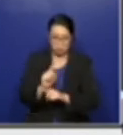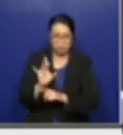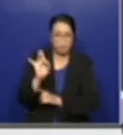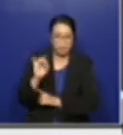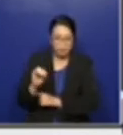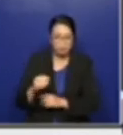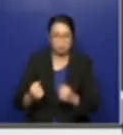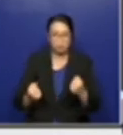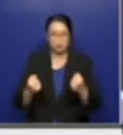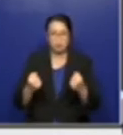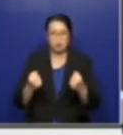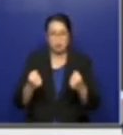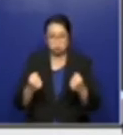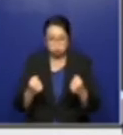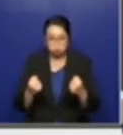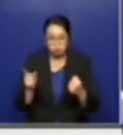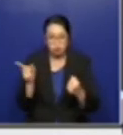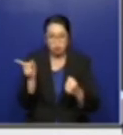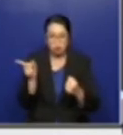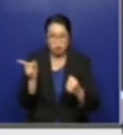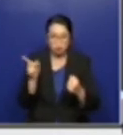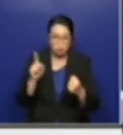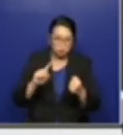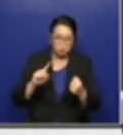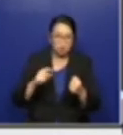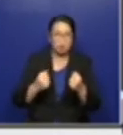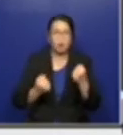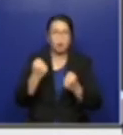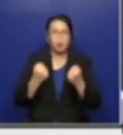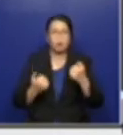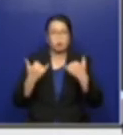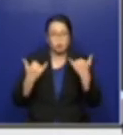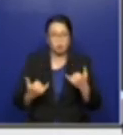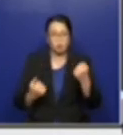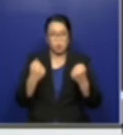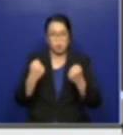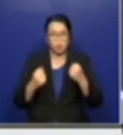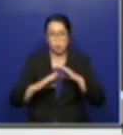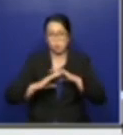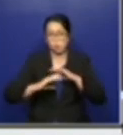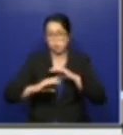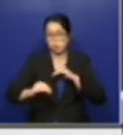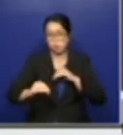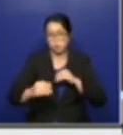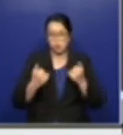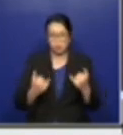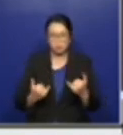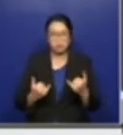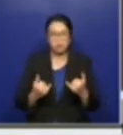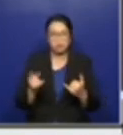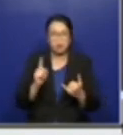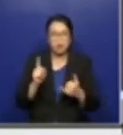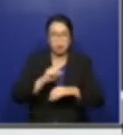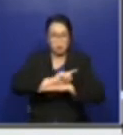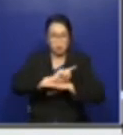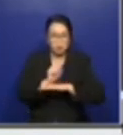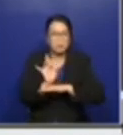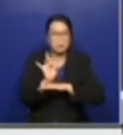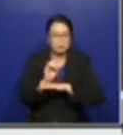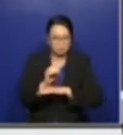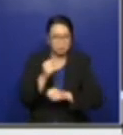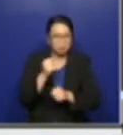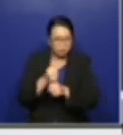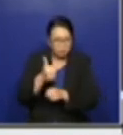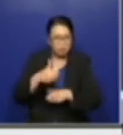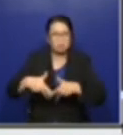80ท่านประธานครับรถสมัยนี้สมรรถนะรถขนาดปัจจุบันนี้จะวิ่ง80เลยนะครับ